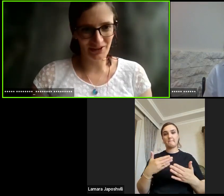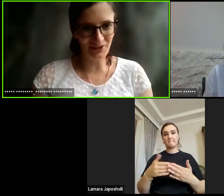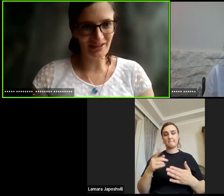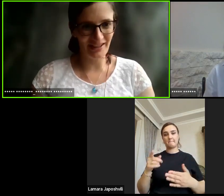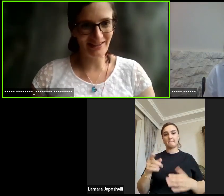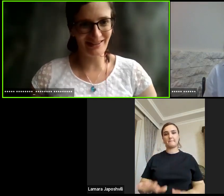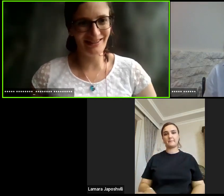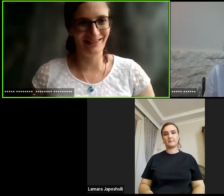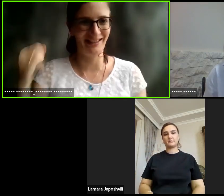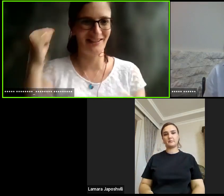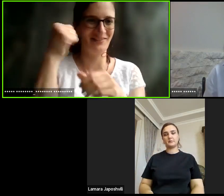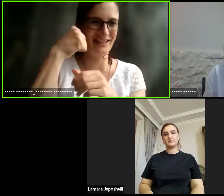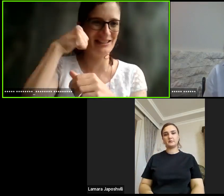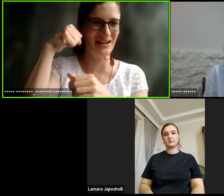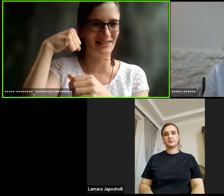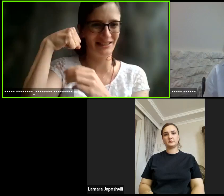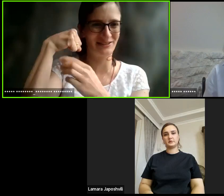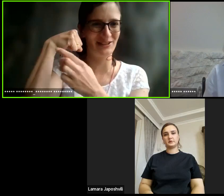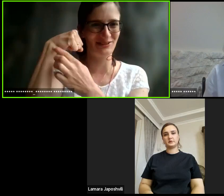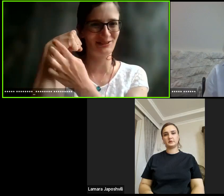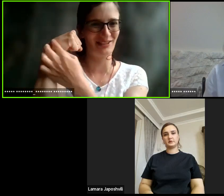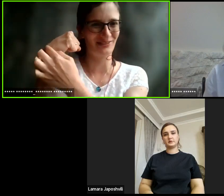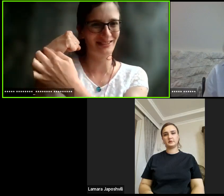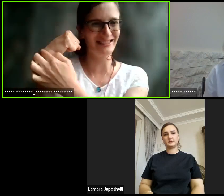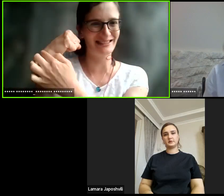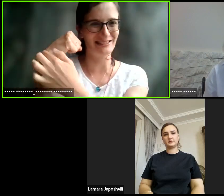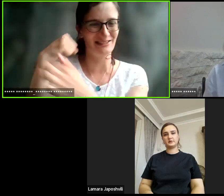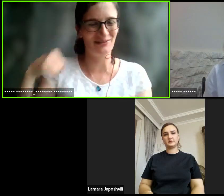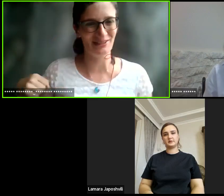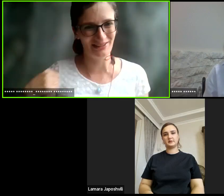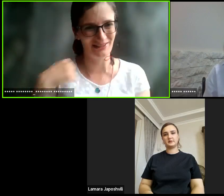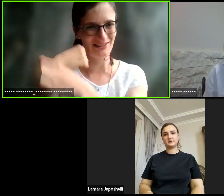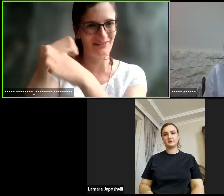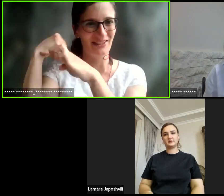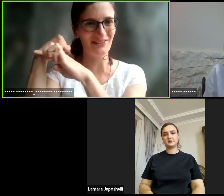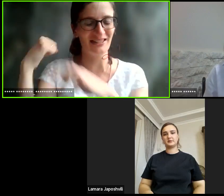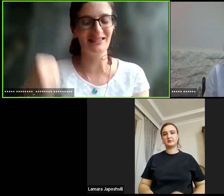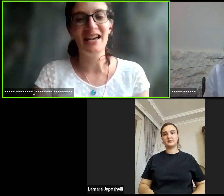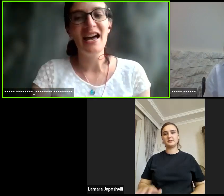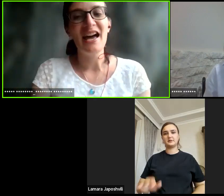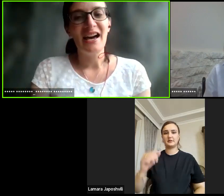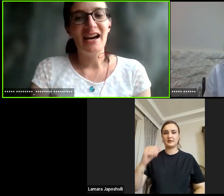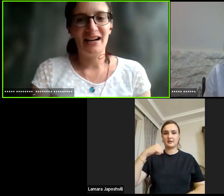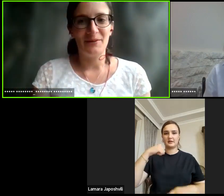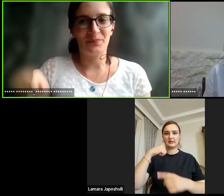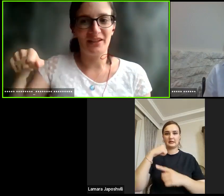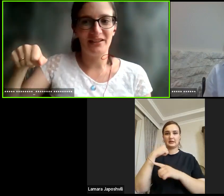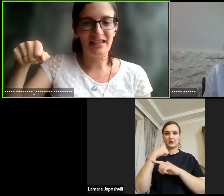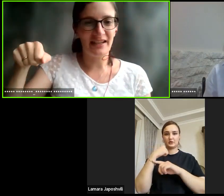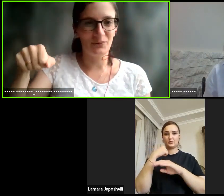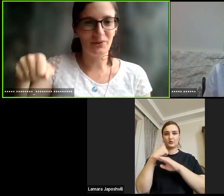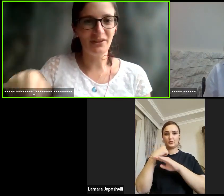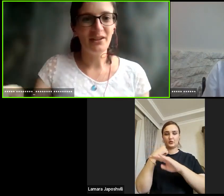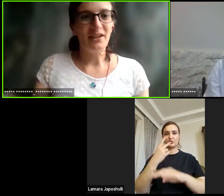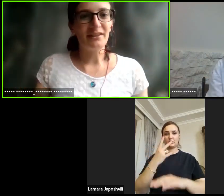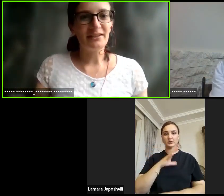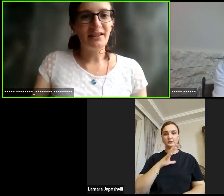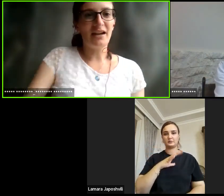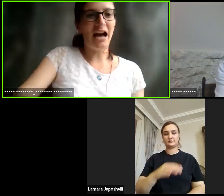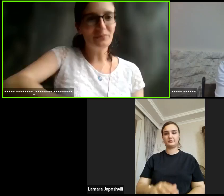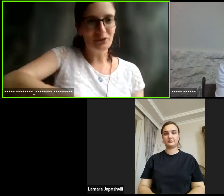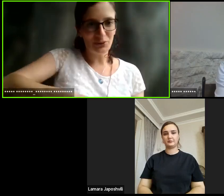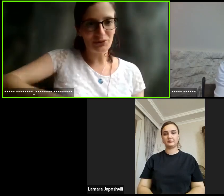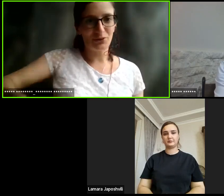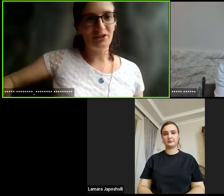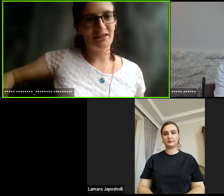დონეზე უნდა იყოს ეს. ბაზარის ძვალს თუ წარმოვიდგინეთ, დიდი ციბრუტის დონეზე უნდა იყოს ეს. სახელური,